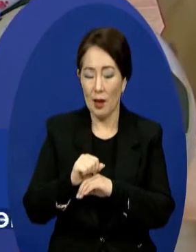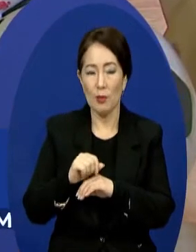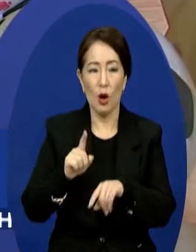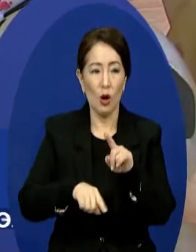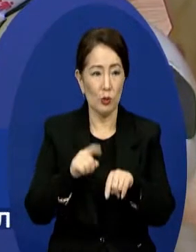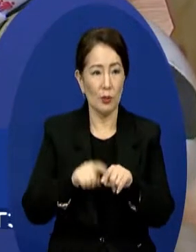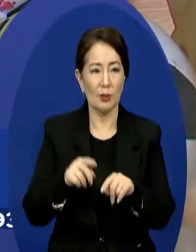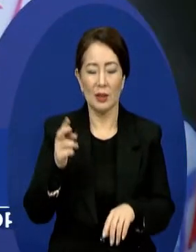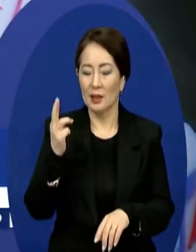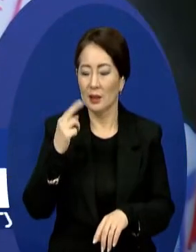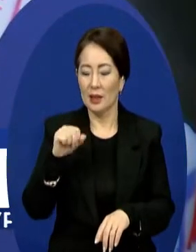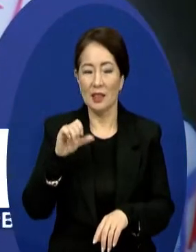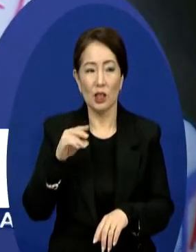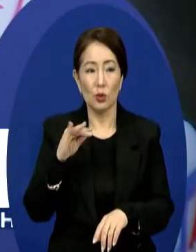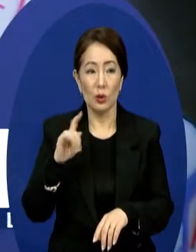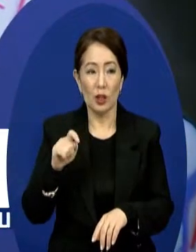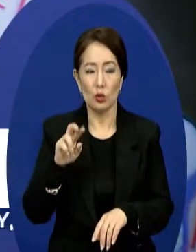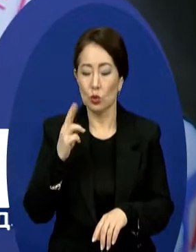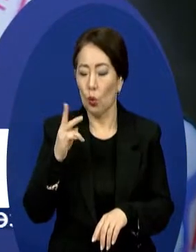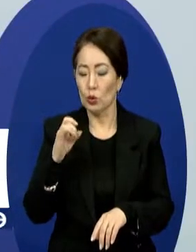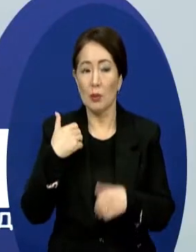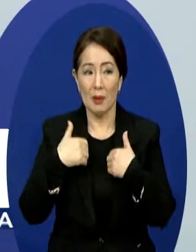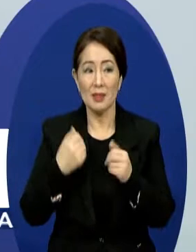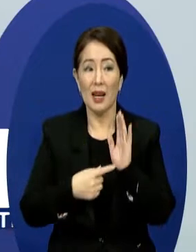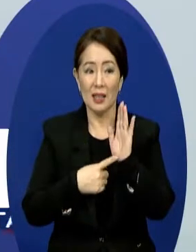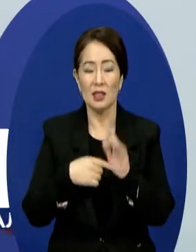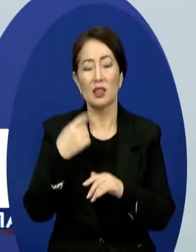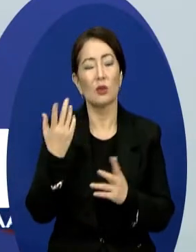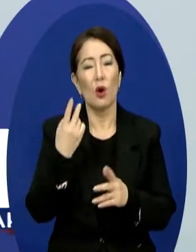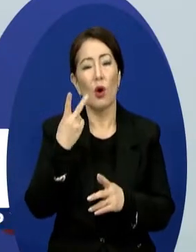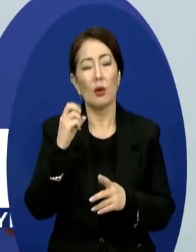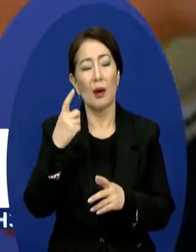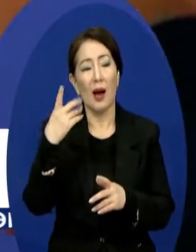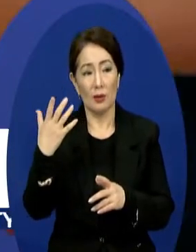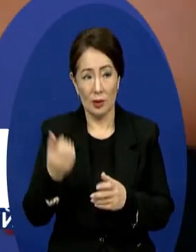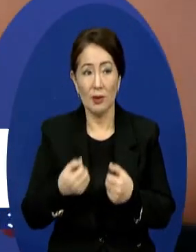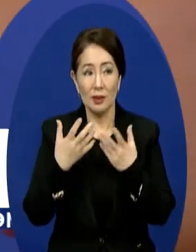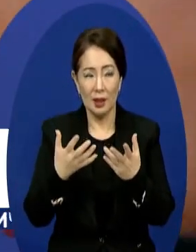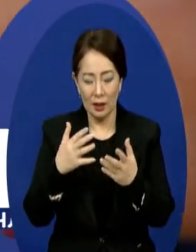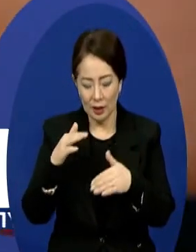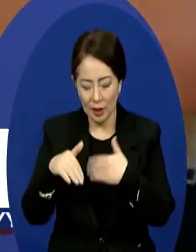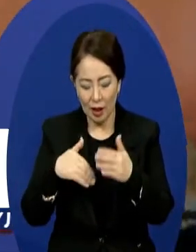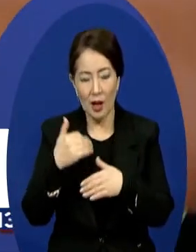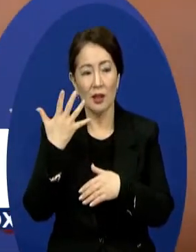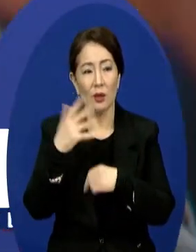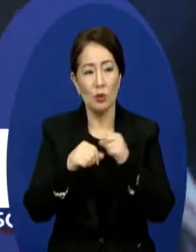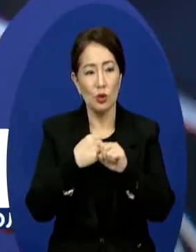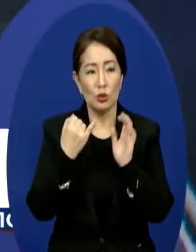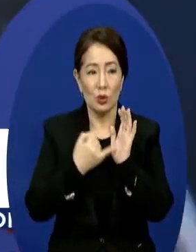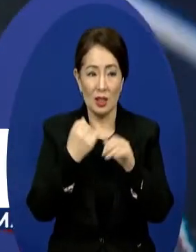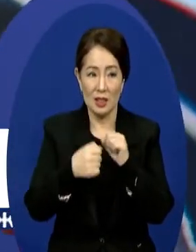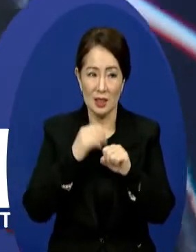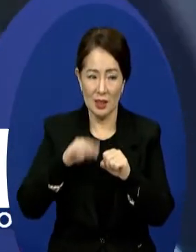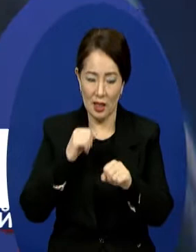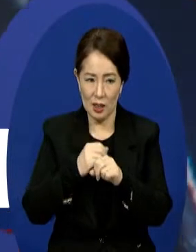бөмбөгийн дасгалжуулагч Дүгүрсүрэн багш анх одоо гаргаж ирсэн юм байна. 2015 онд гаргаж ирсэн. За тэрнээс хойш 5-6 жилийн дараа энэ ажил тодорхой